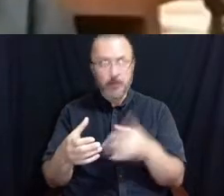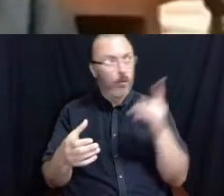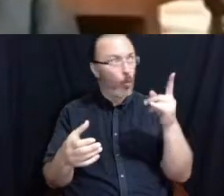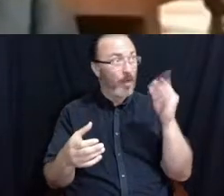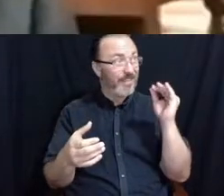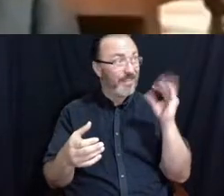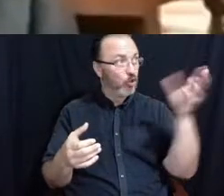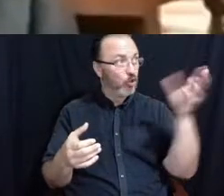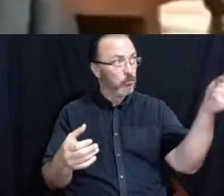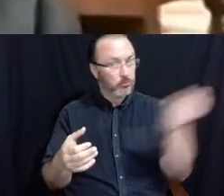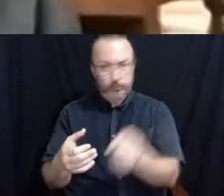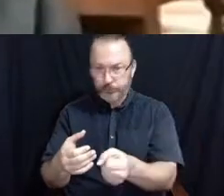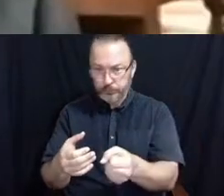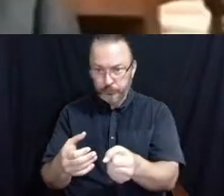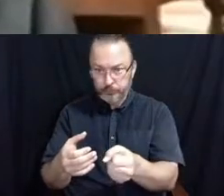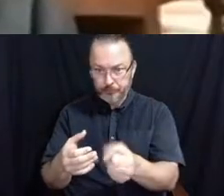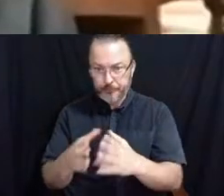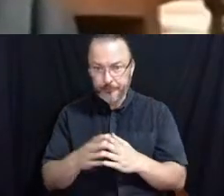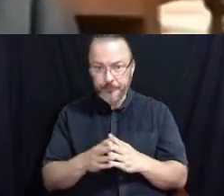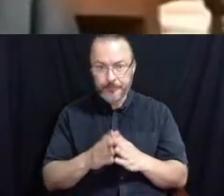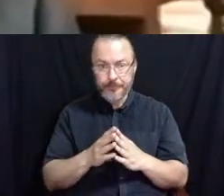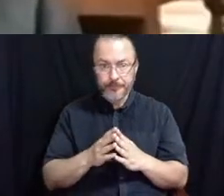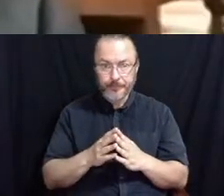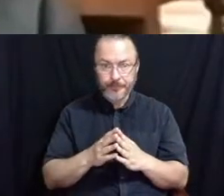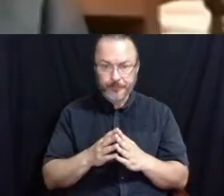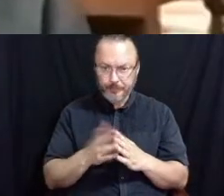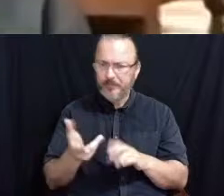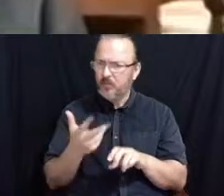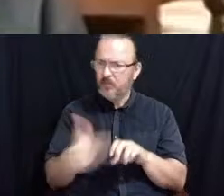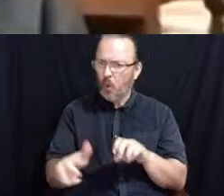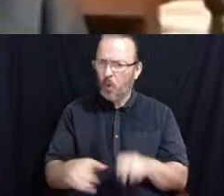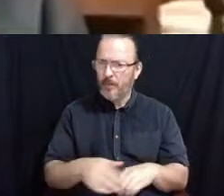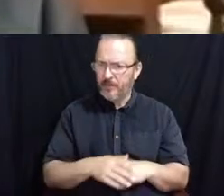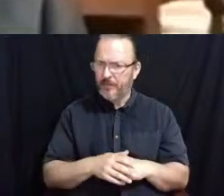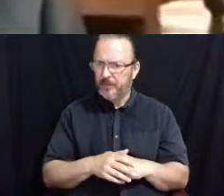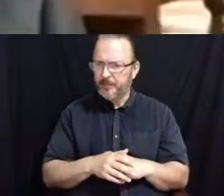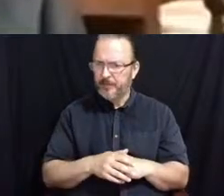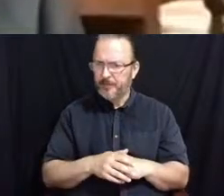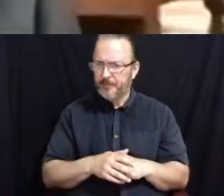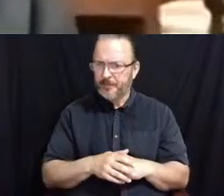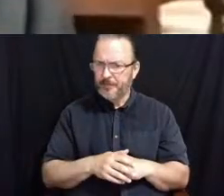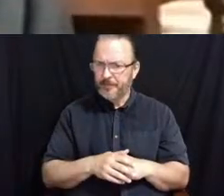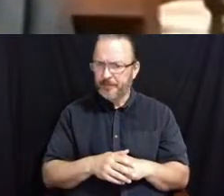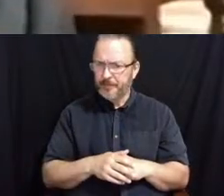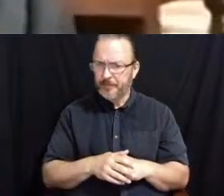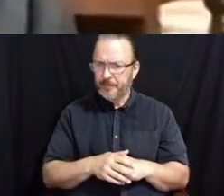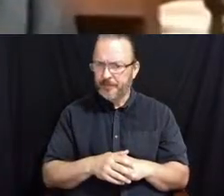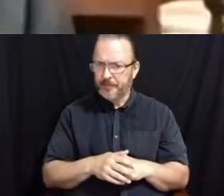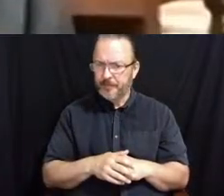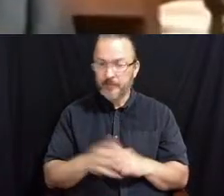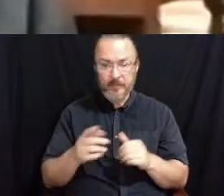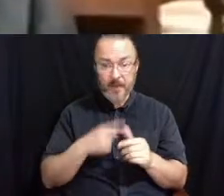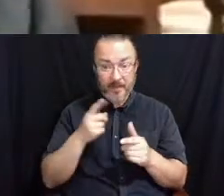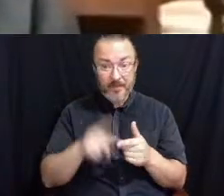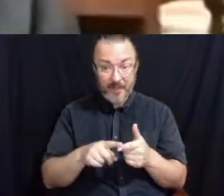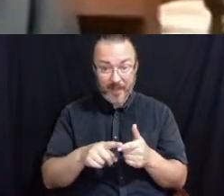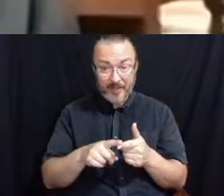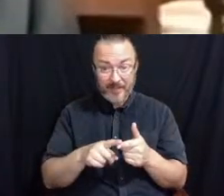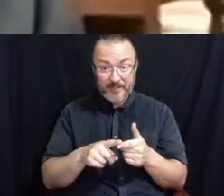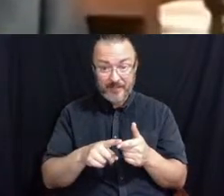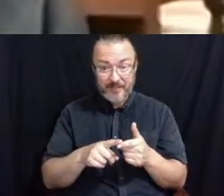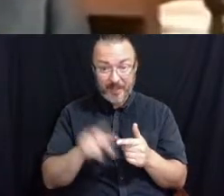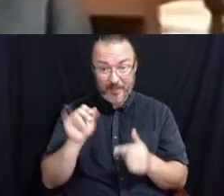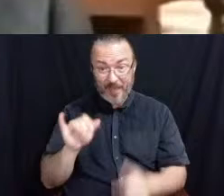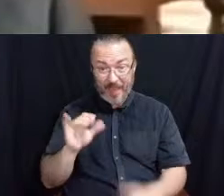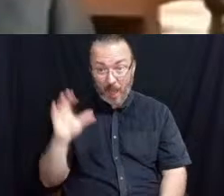un enseignant par salle de classe. Cette situation est très difficile, car si c'est une salle de classe pour un enseignant,